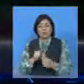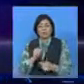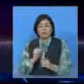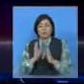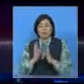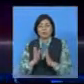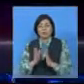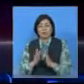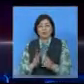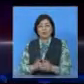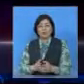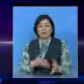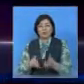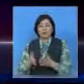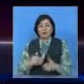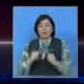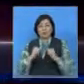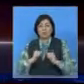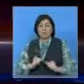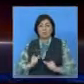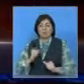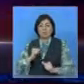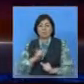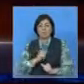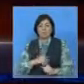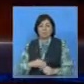алдын алу бағытында жолда шыдамдылықпен өзара сыпайылықты танытуға шақырамыз.